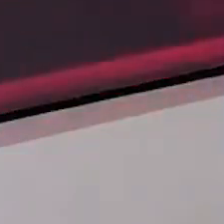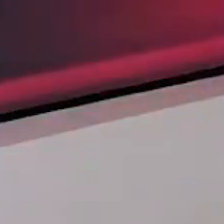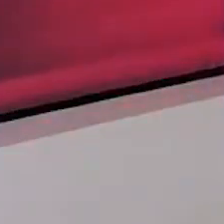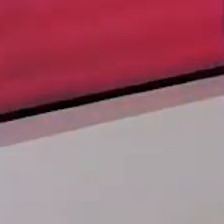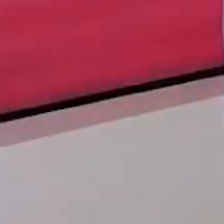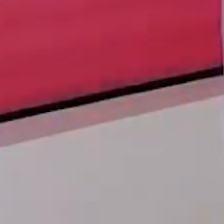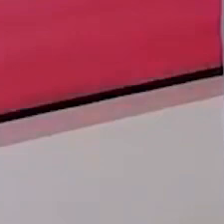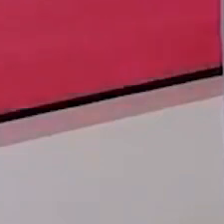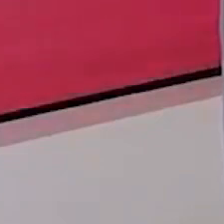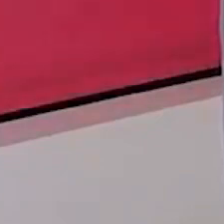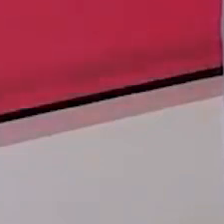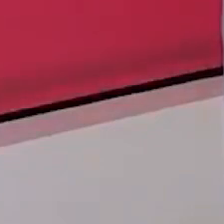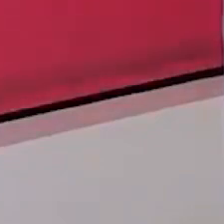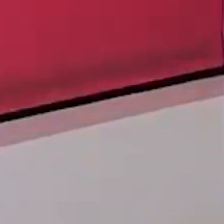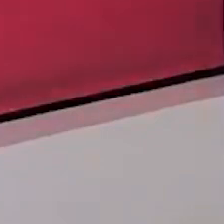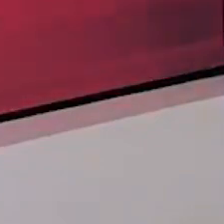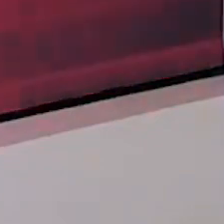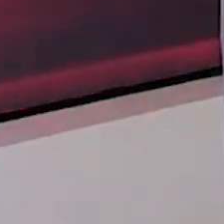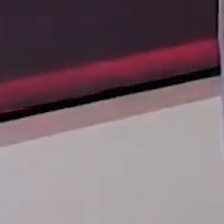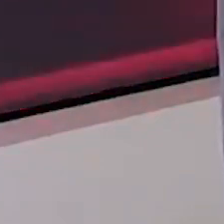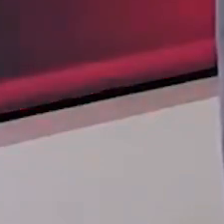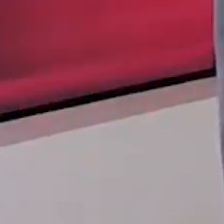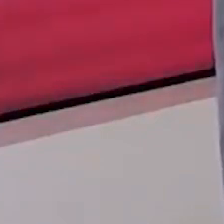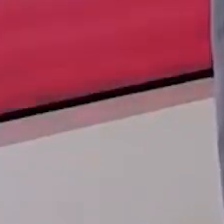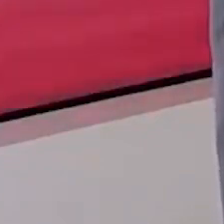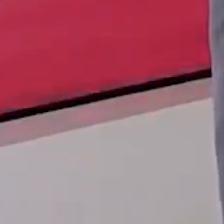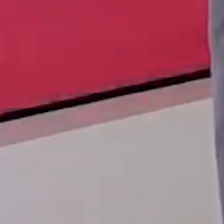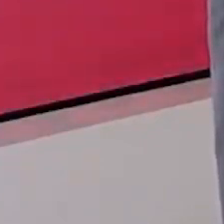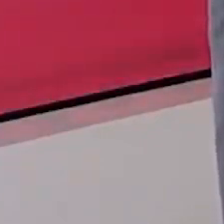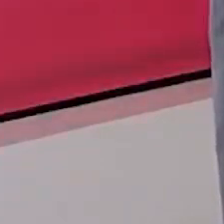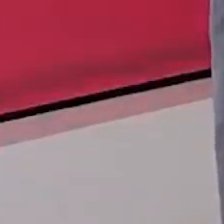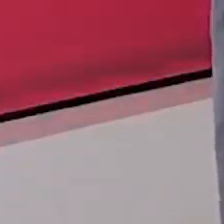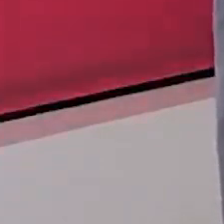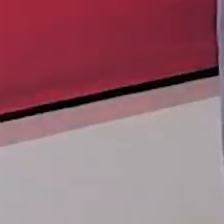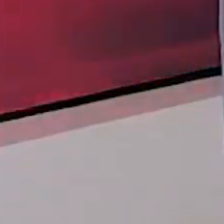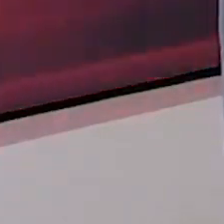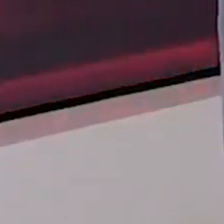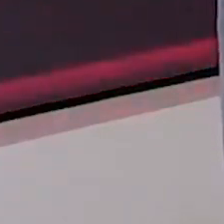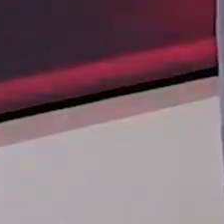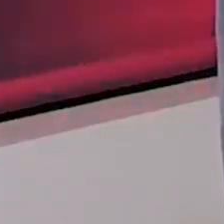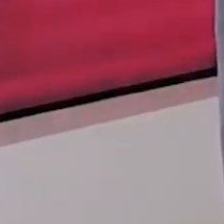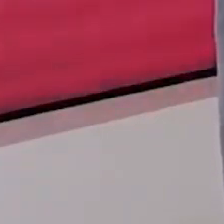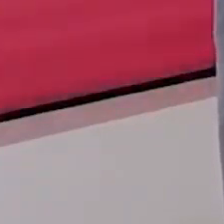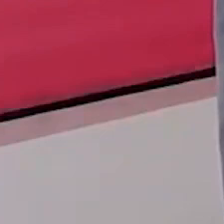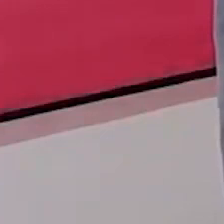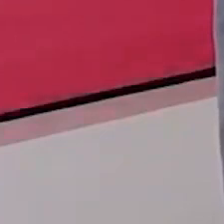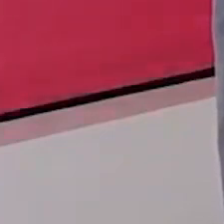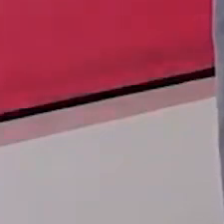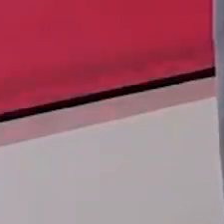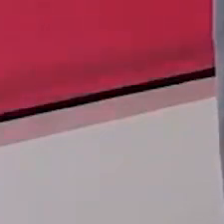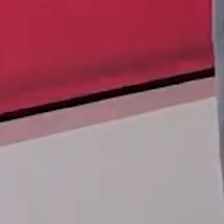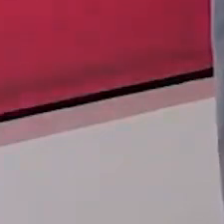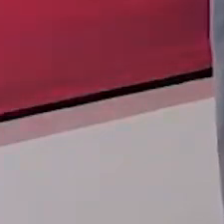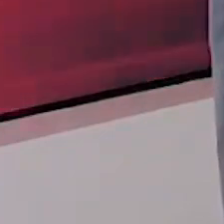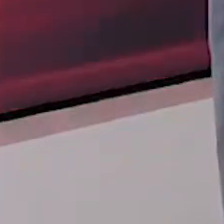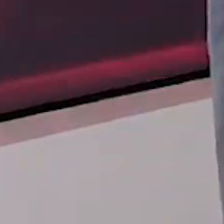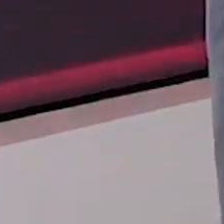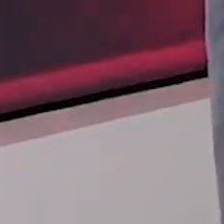Igan, mauna ka sa mga balita. Mag-subscribe sa GMA Integrated News sa YouTube. Sa mga kapuso abroad, subaybayan nyo